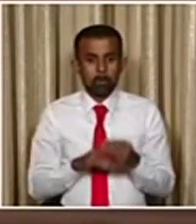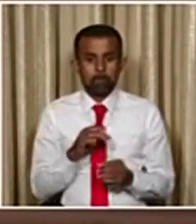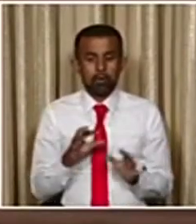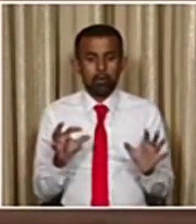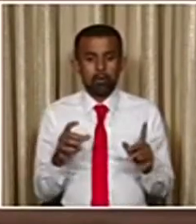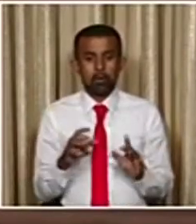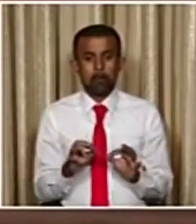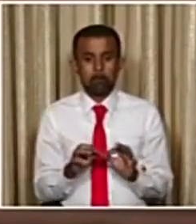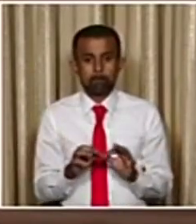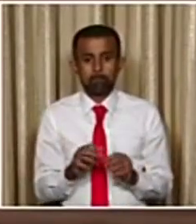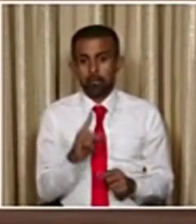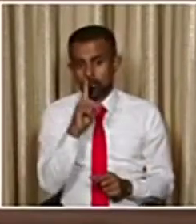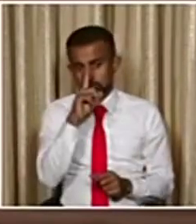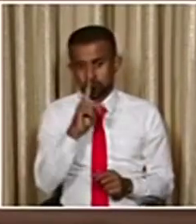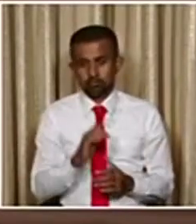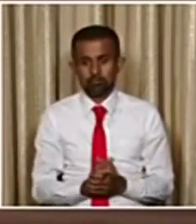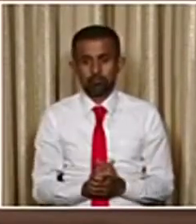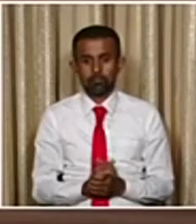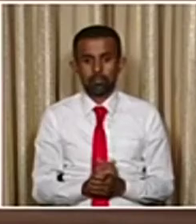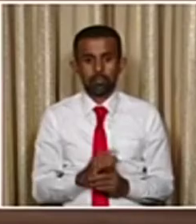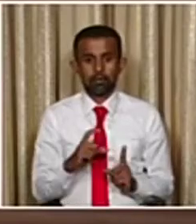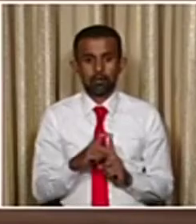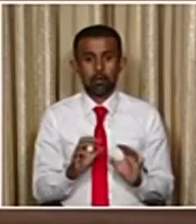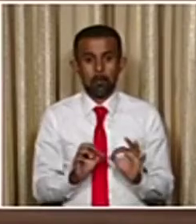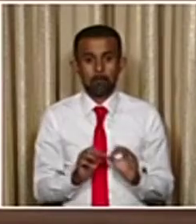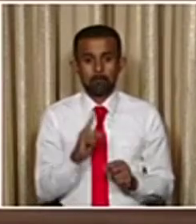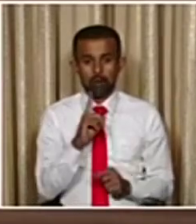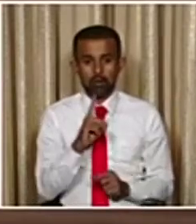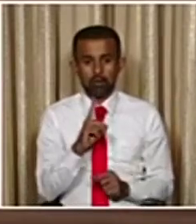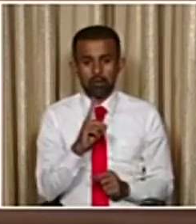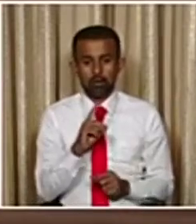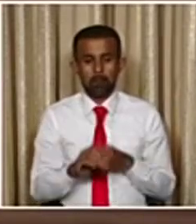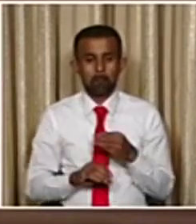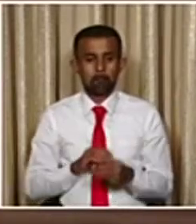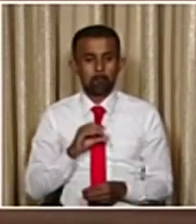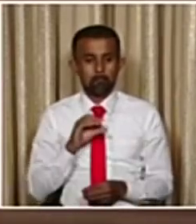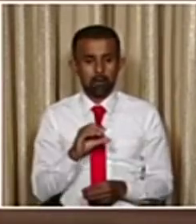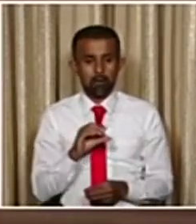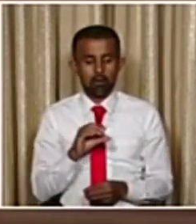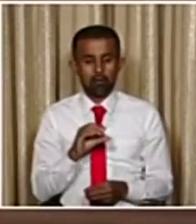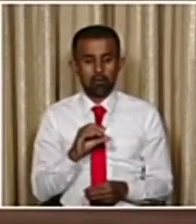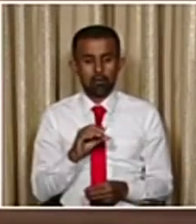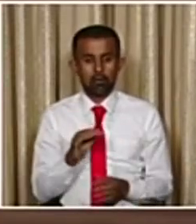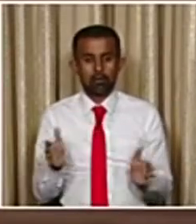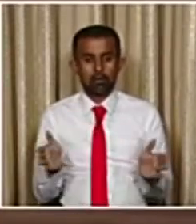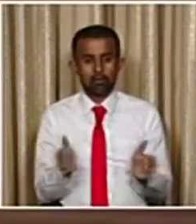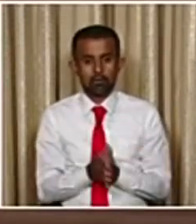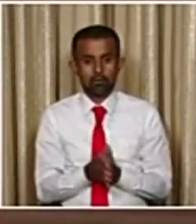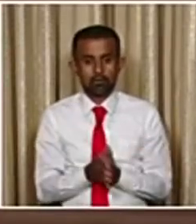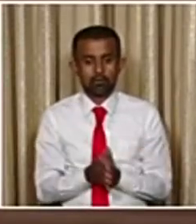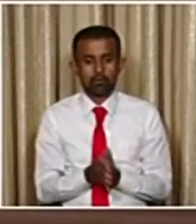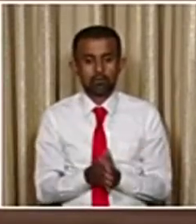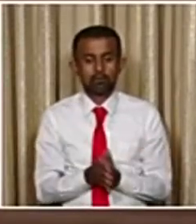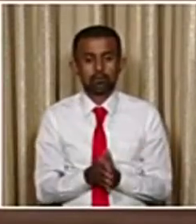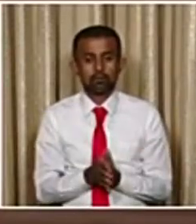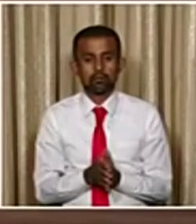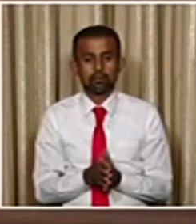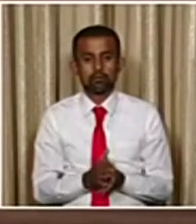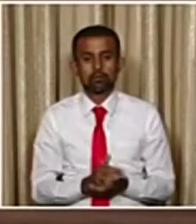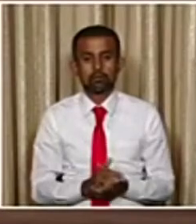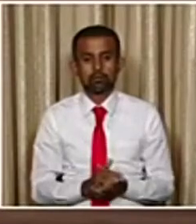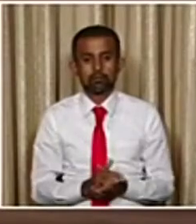ආයෝජනේ බිලියන් එකක්. ඒක ඩොලර් බිලියන් එකක ආයෝජනයක් එක තමයි